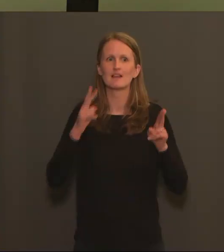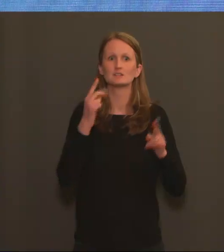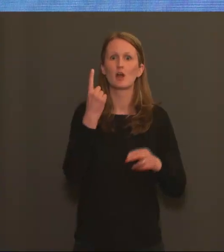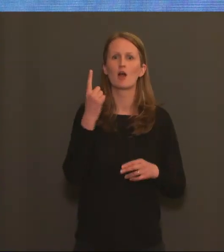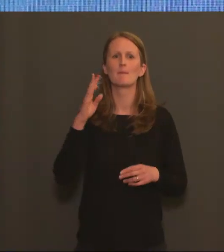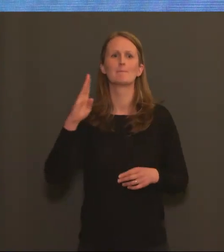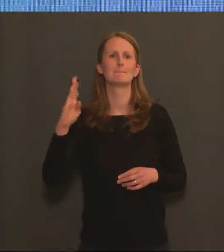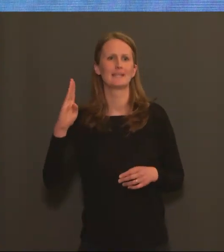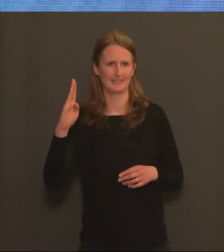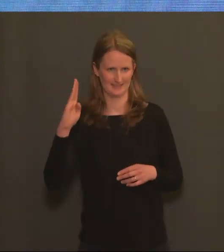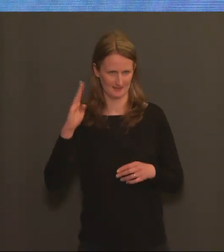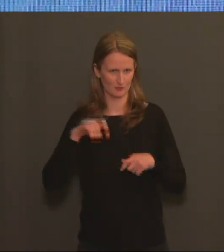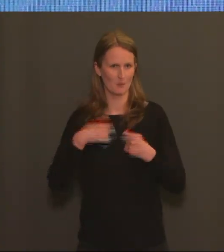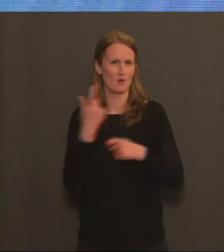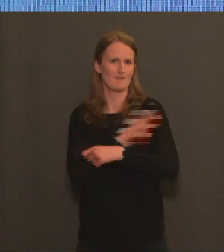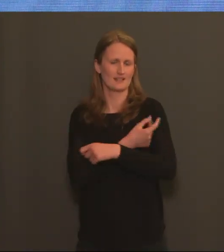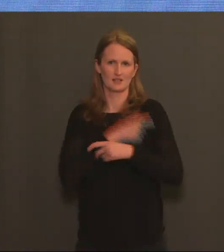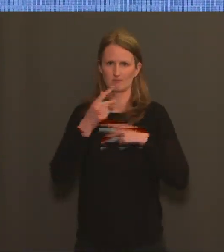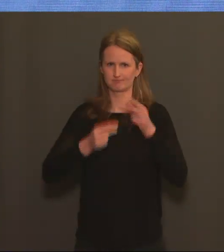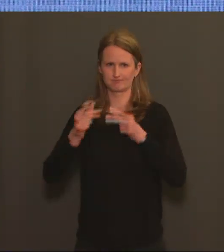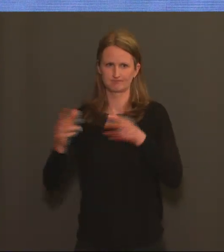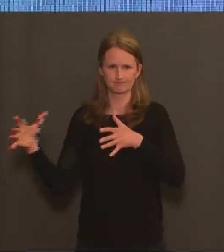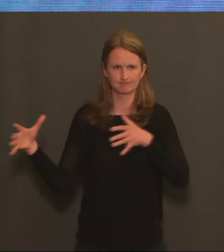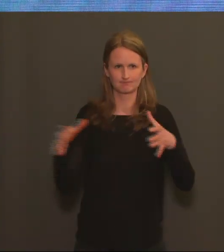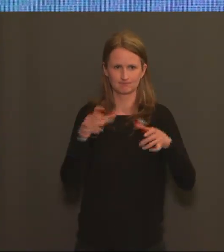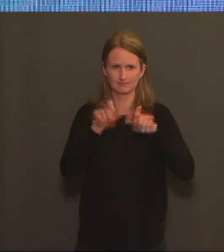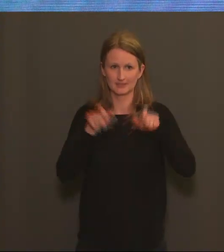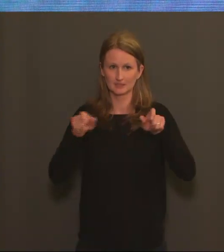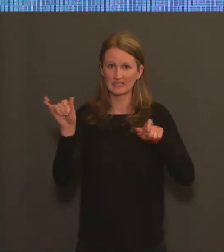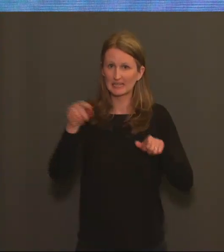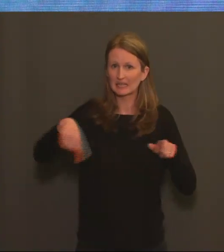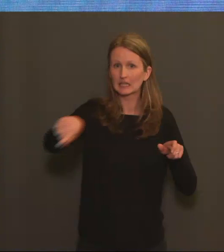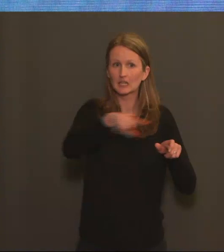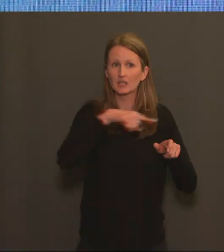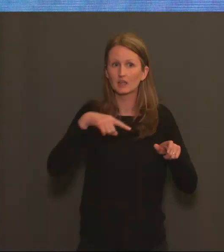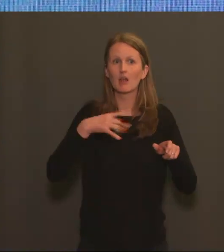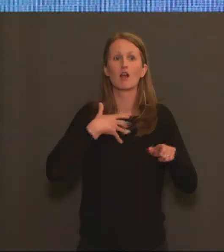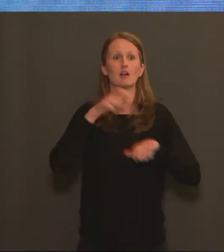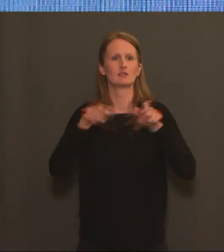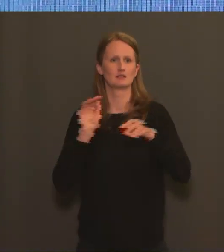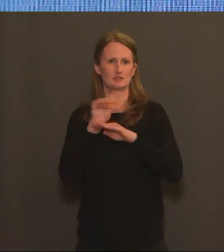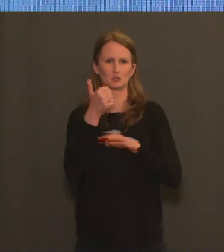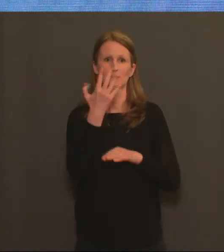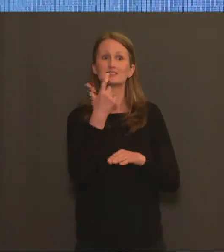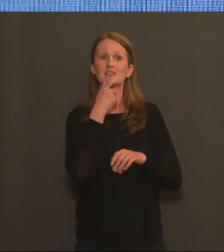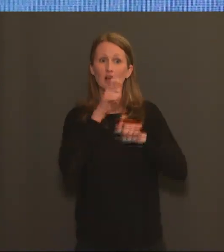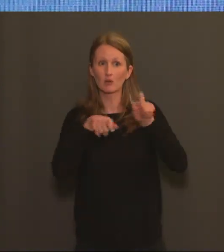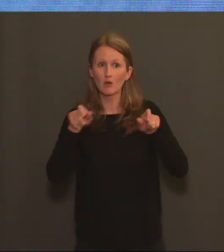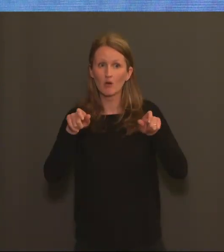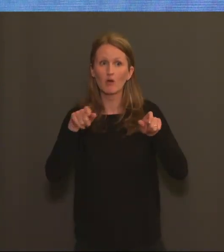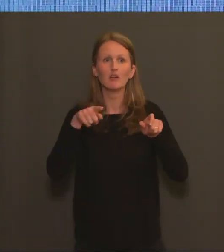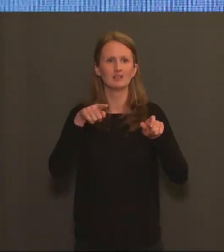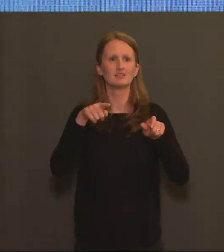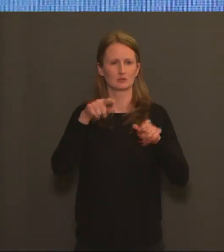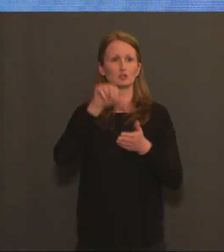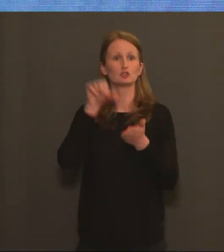vaccination qui consiste à vacciner les personnes de plus de 65 ans dans les centres de vaccination.